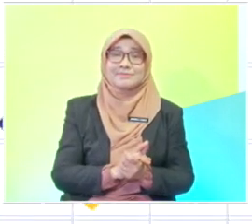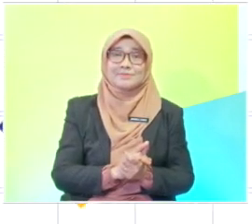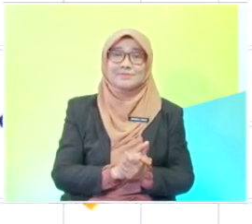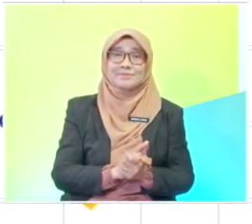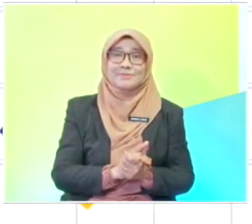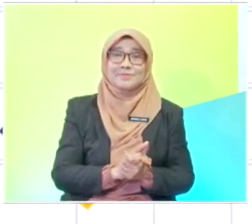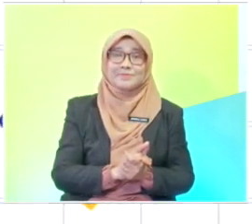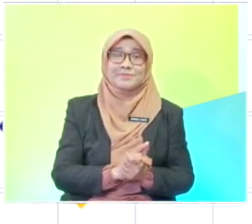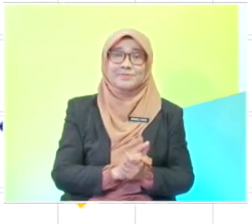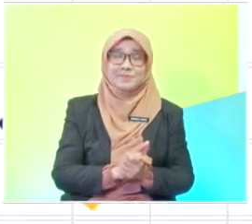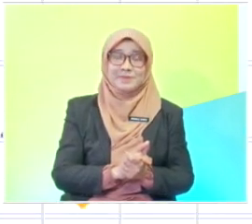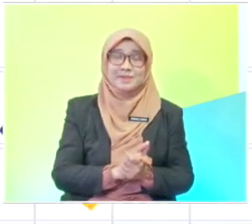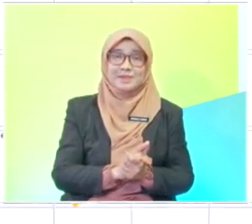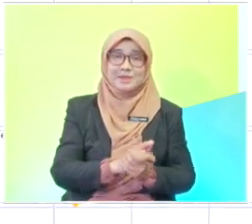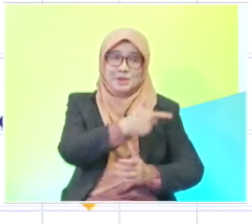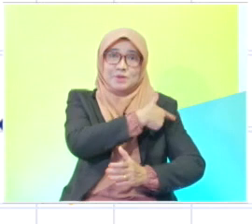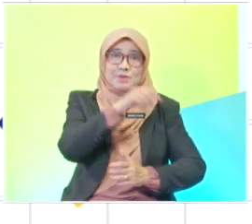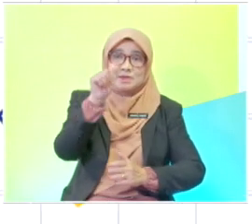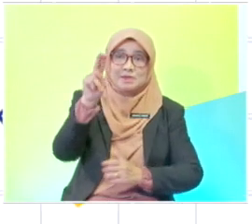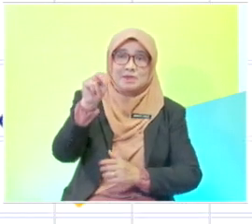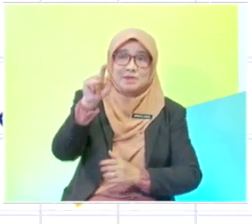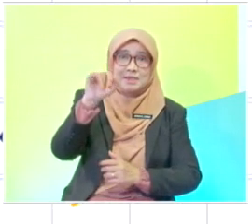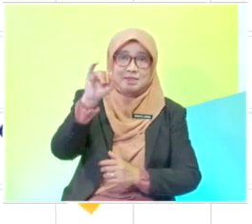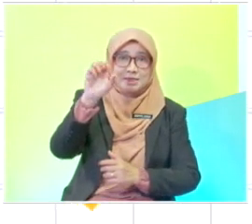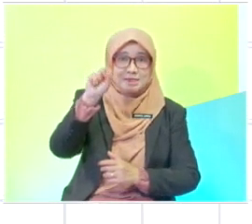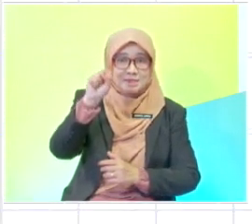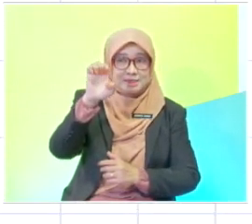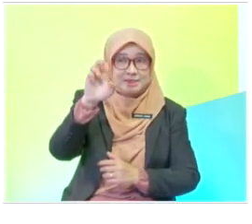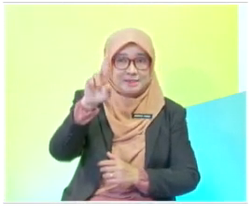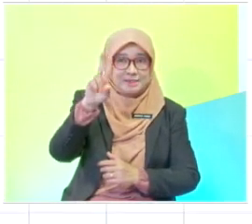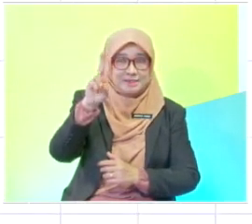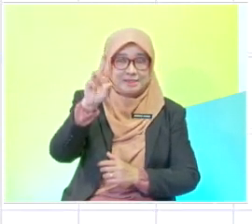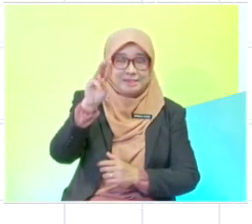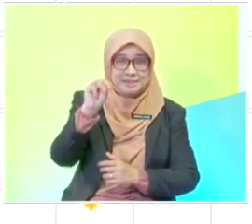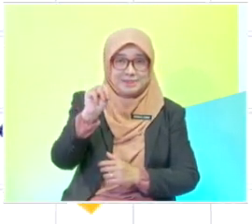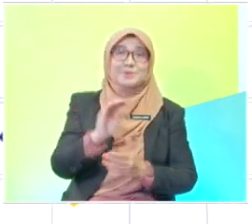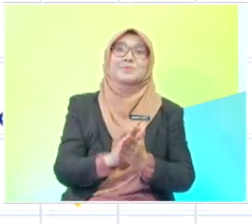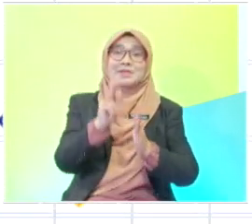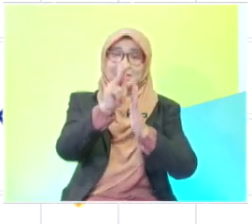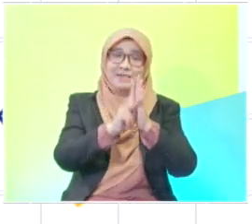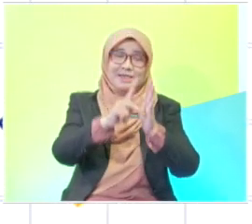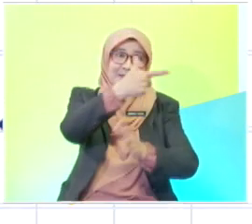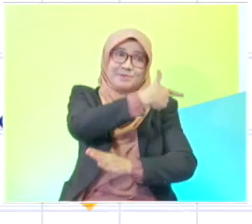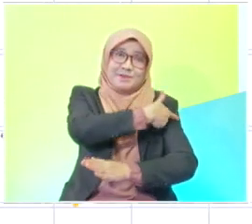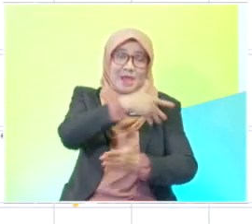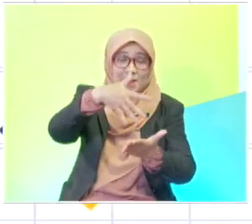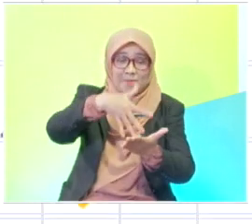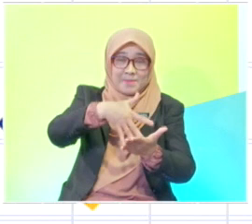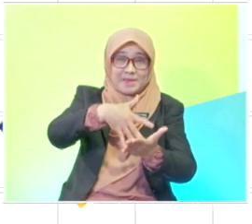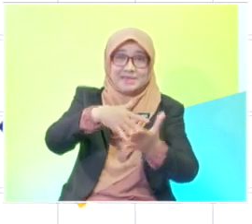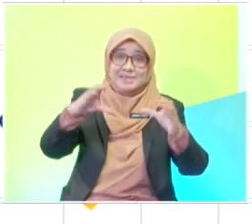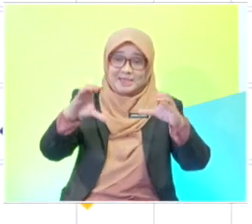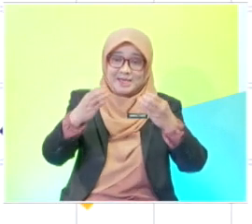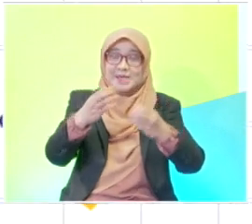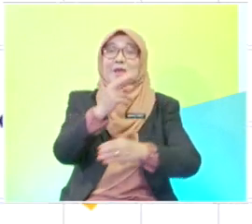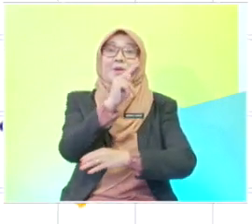anti-serum. Ini disuntik anti-serum, maka ialah buatan, tapi ini keimunan pasif buatan, cikgu. Betul. Okey, so kita lihat jawapan.